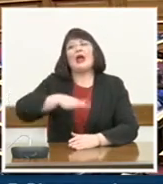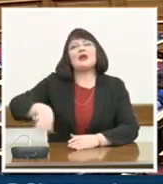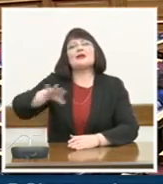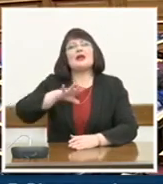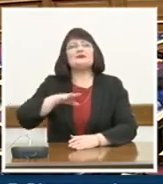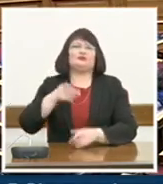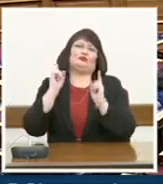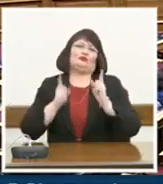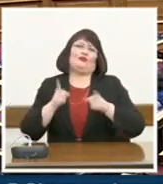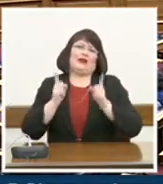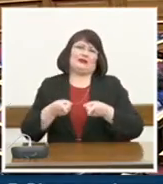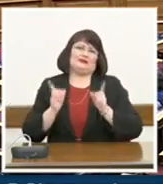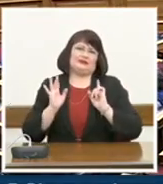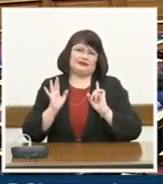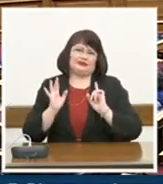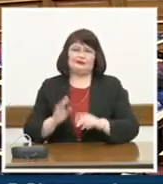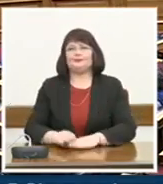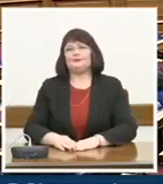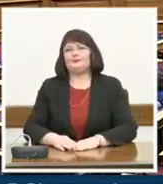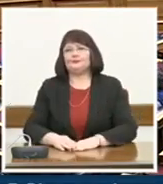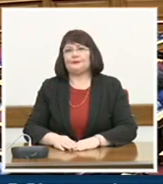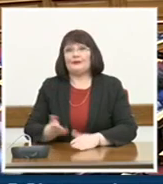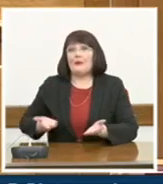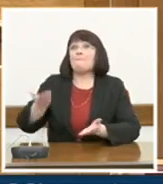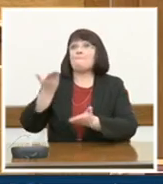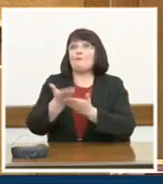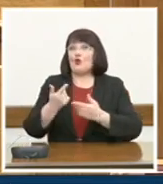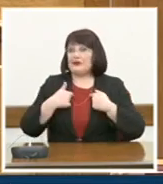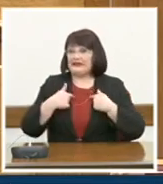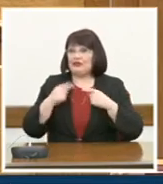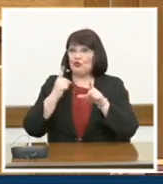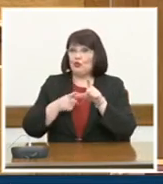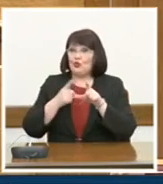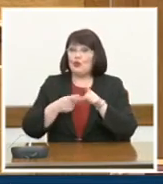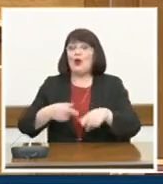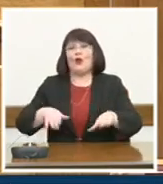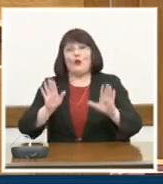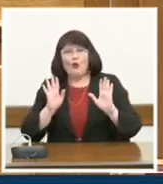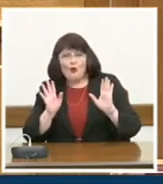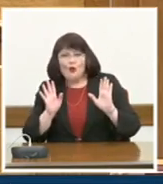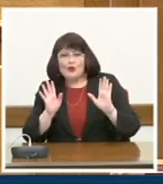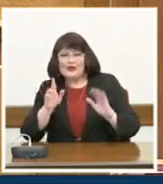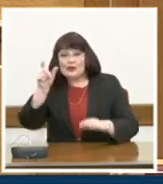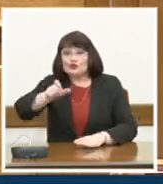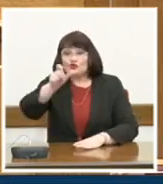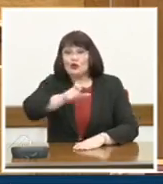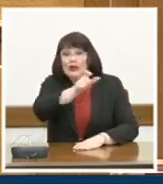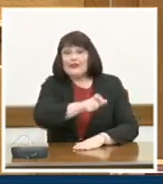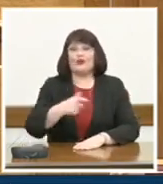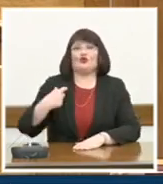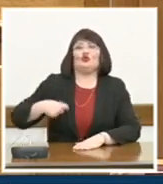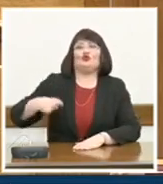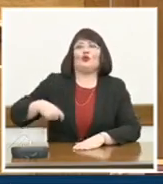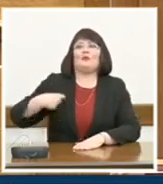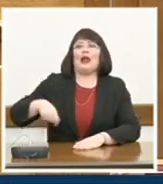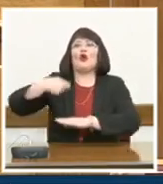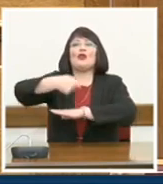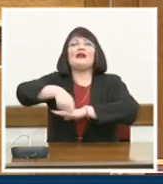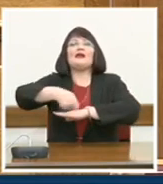Δεν ήταν μια πρόταση του ΚΚΕ, ήταν και πρόταση των ίδιων των μελών των δικαστικών